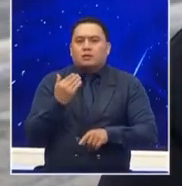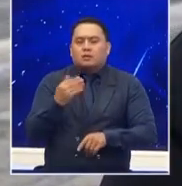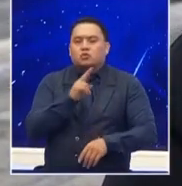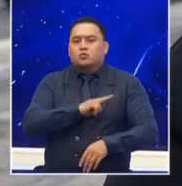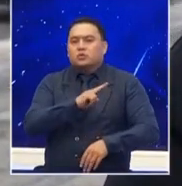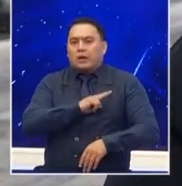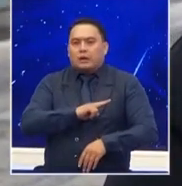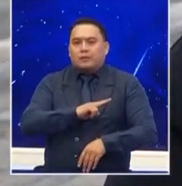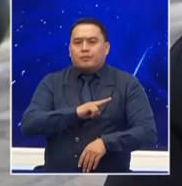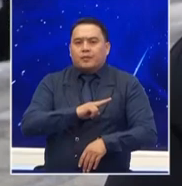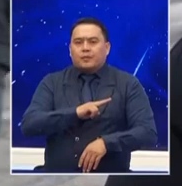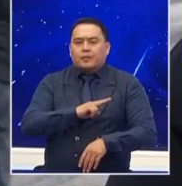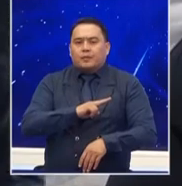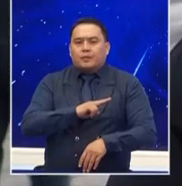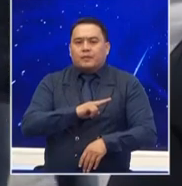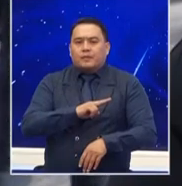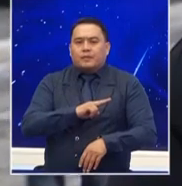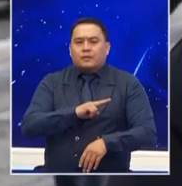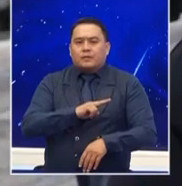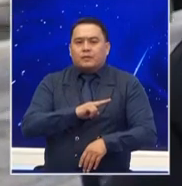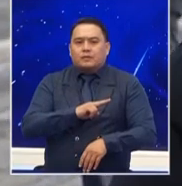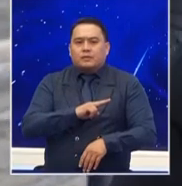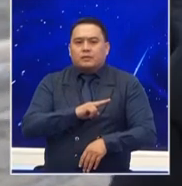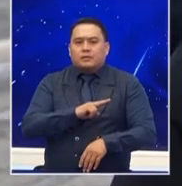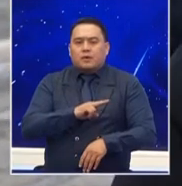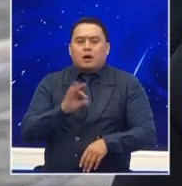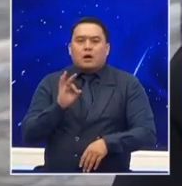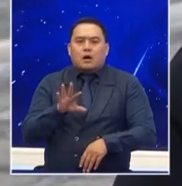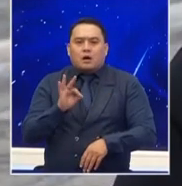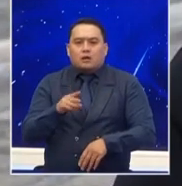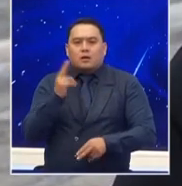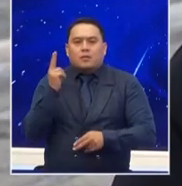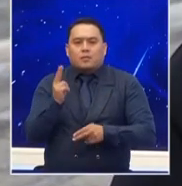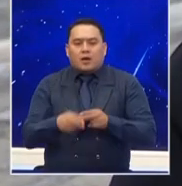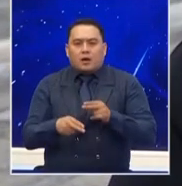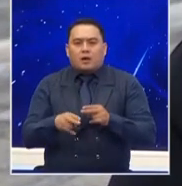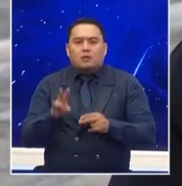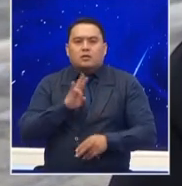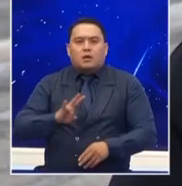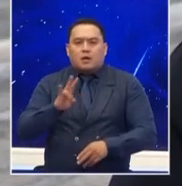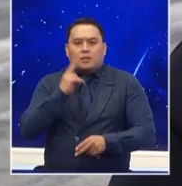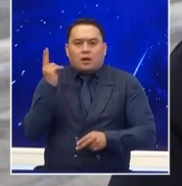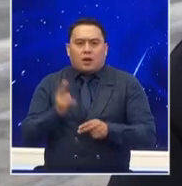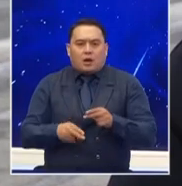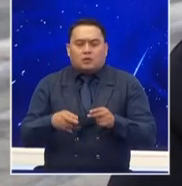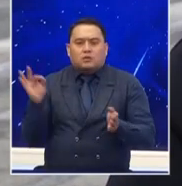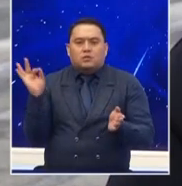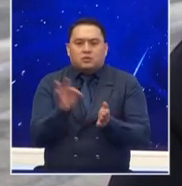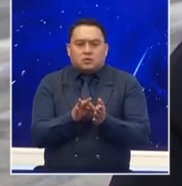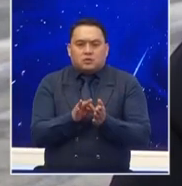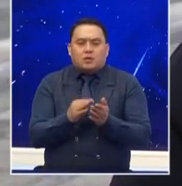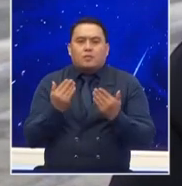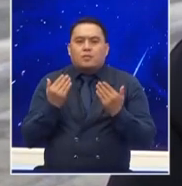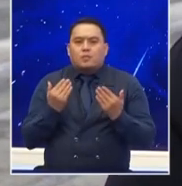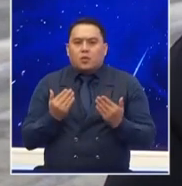Жұмыстар осы ағымдағы жылдың қазан айында басталып, қараша айының соңына дейін аяқталу көзделген.